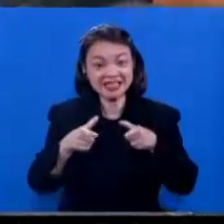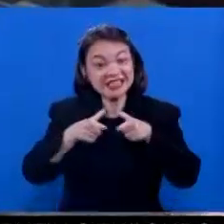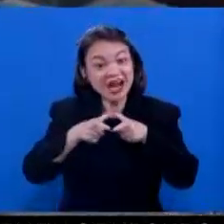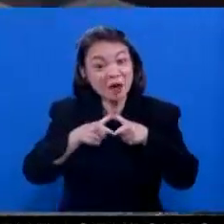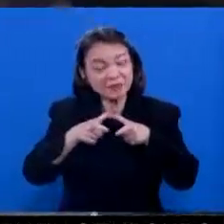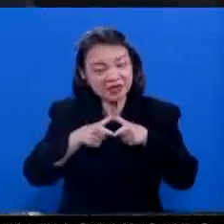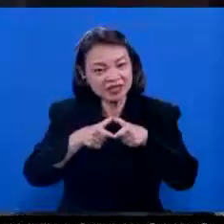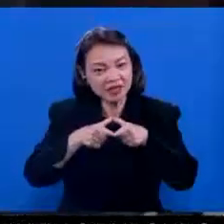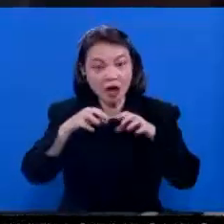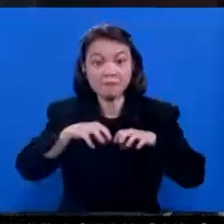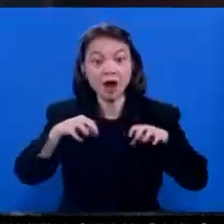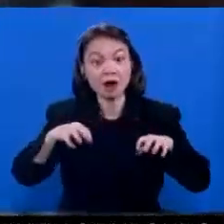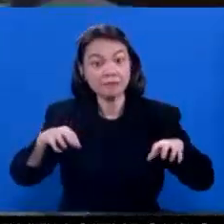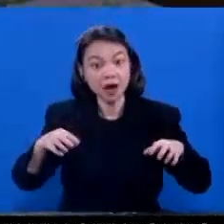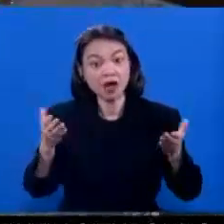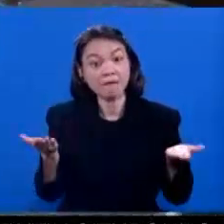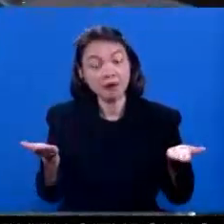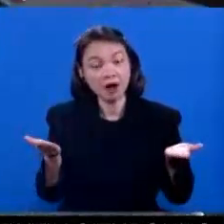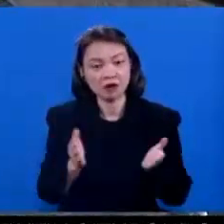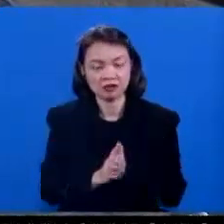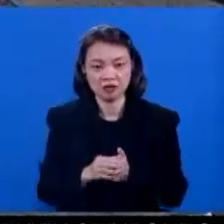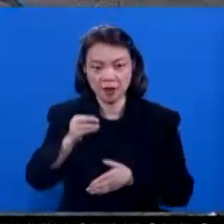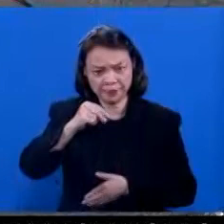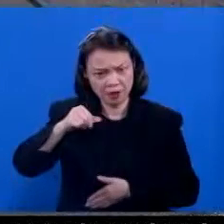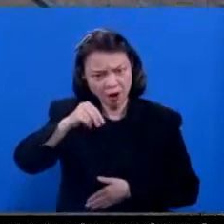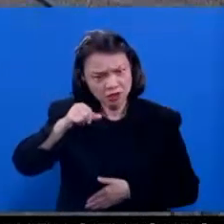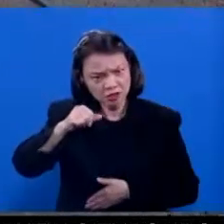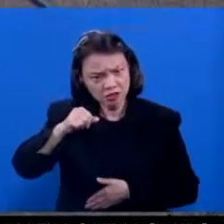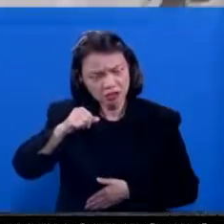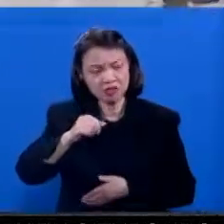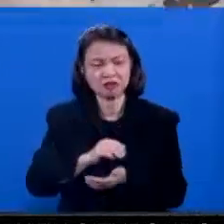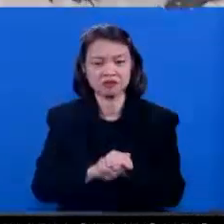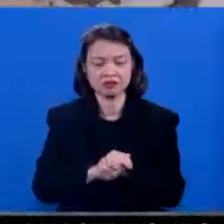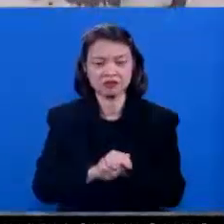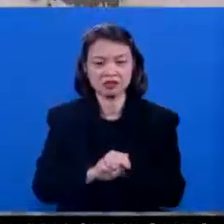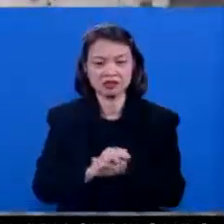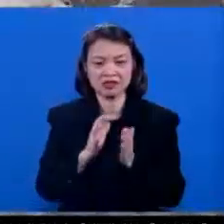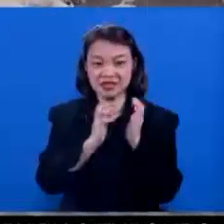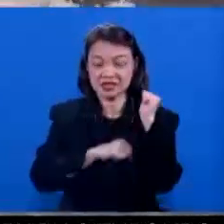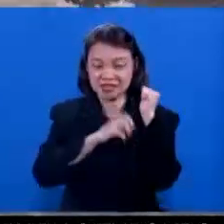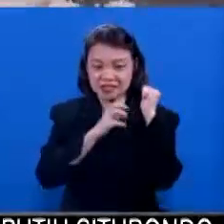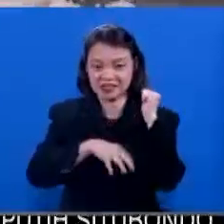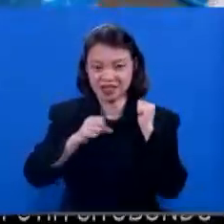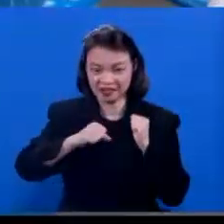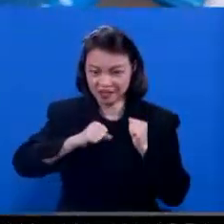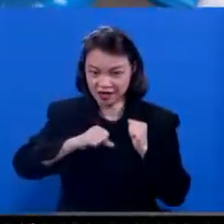ini bahan-bahannya? Bahan-bahannya cuma beras. Ya, beras, santan,